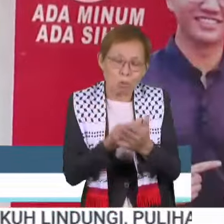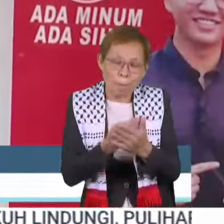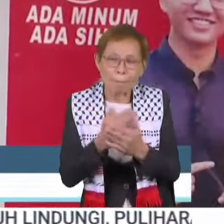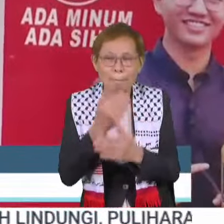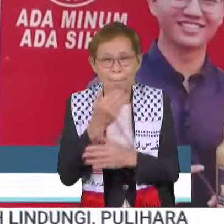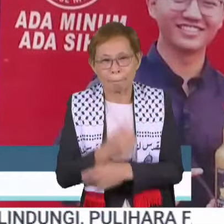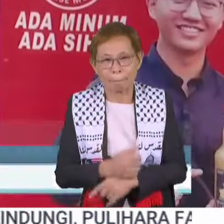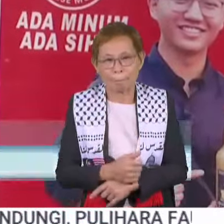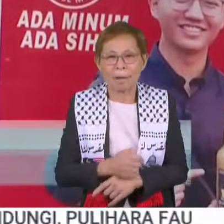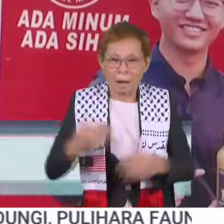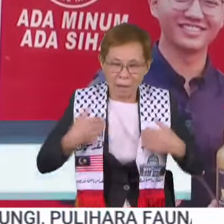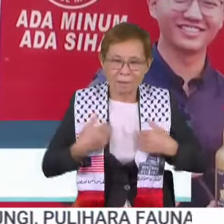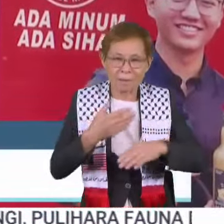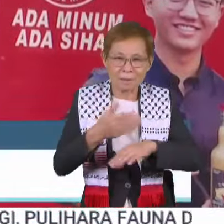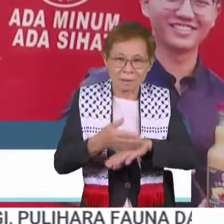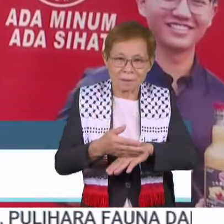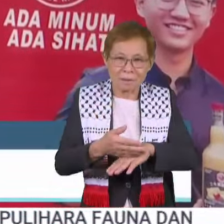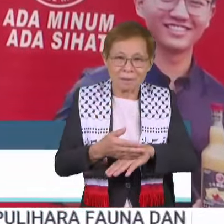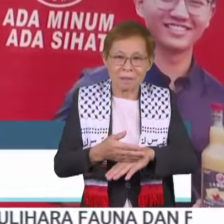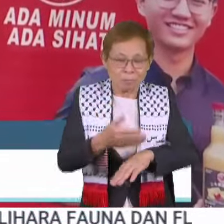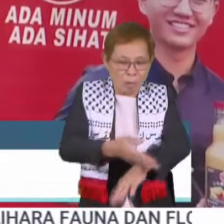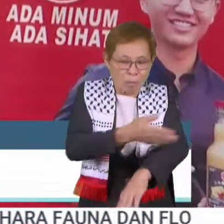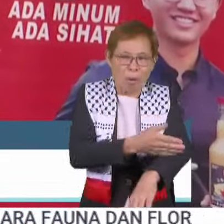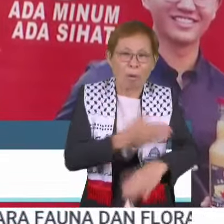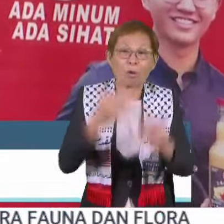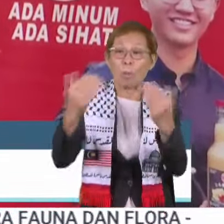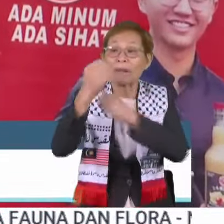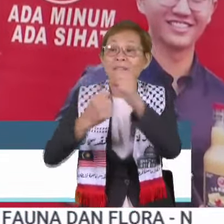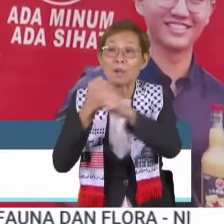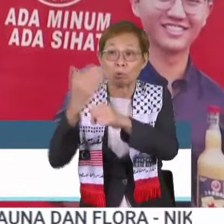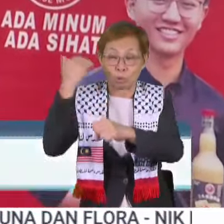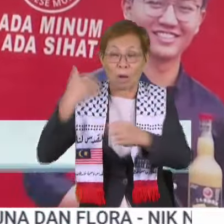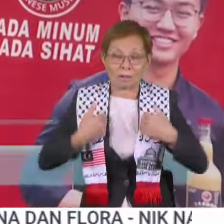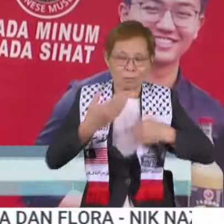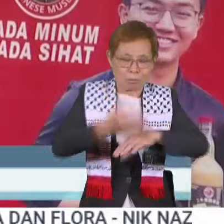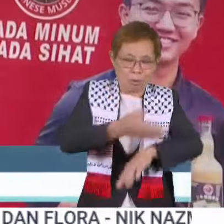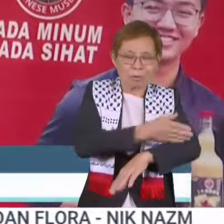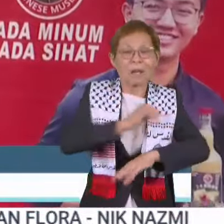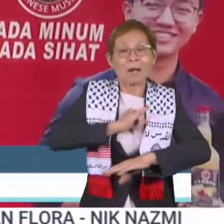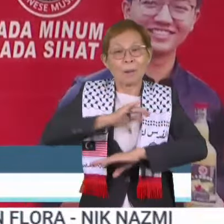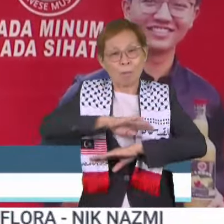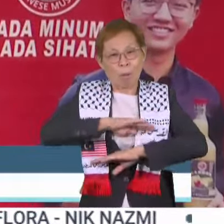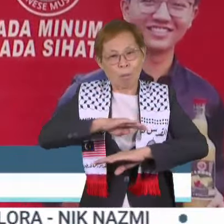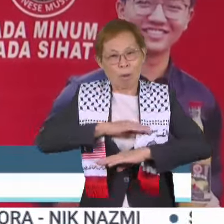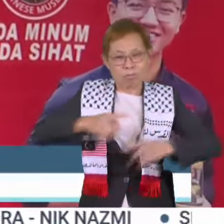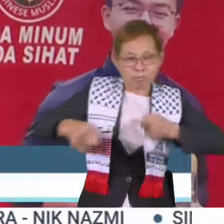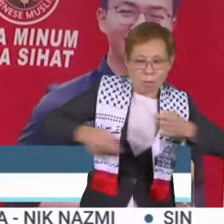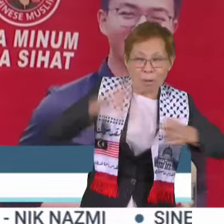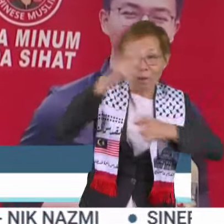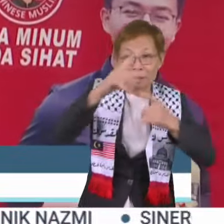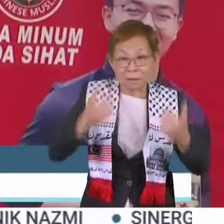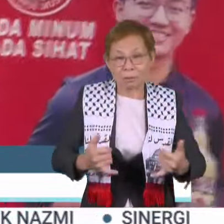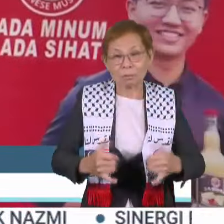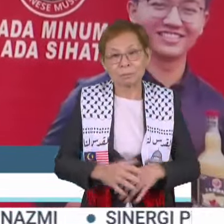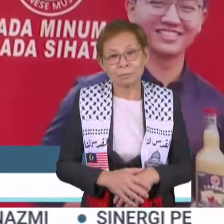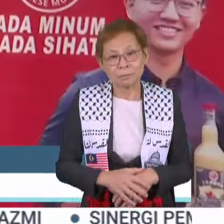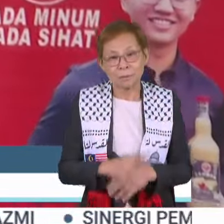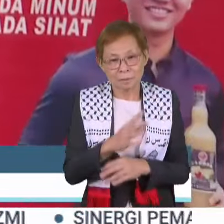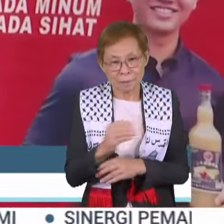betuletahahik lah daripada tahun-tahun sebelum ni so saya berpuas hatilah dengan pentadbiran kerajaan